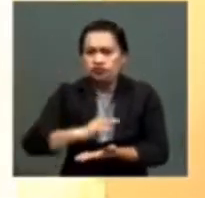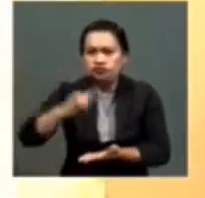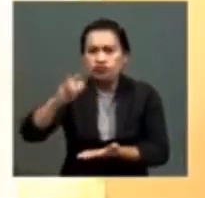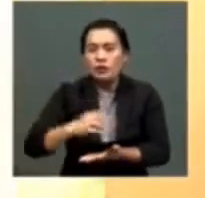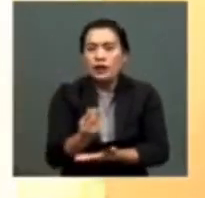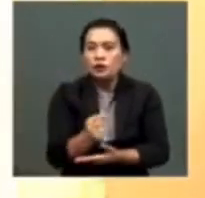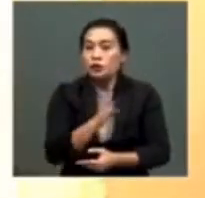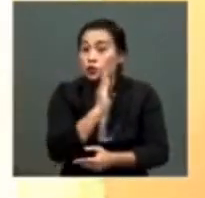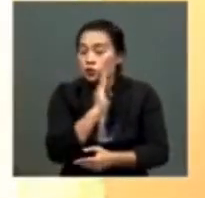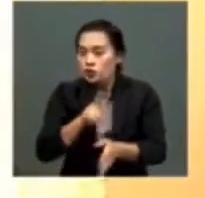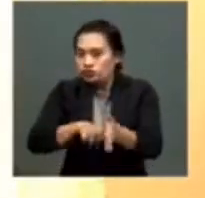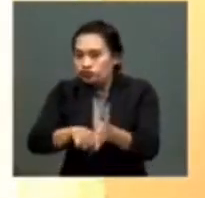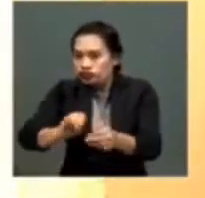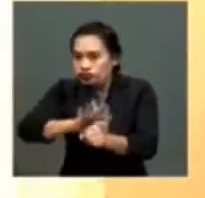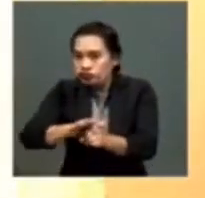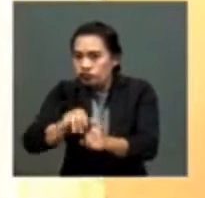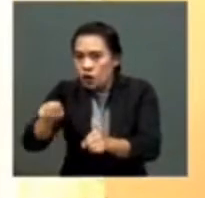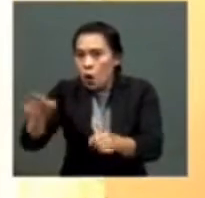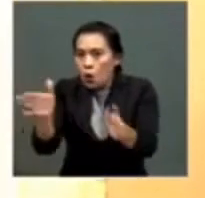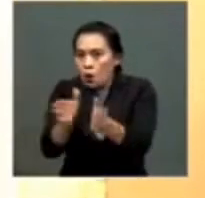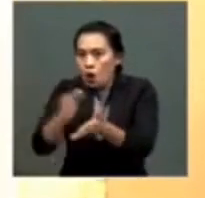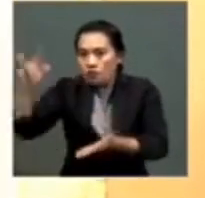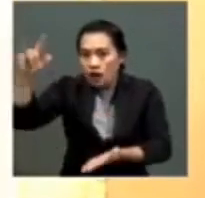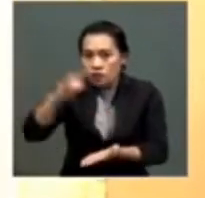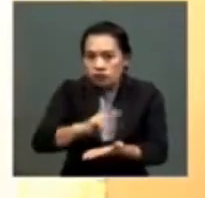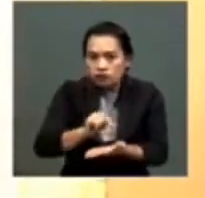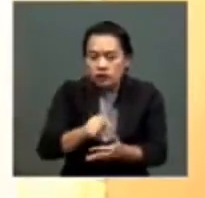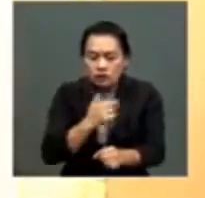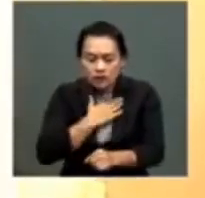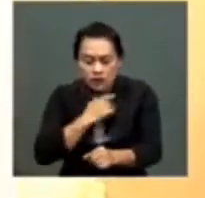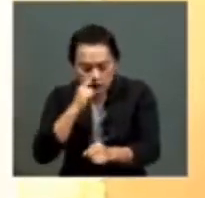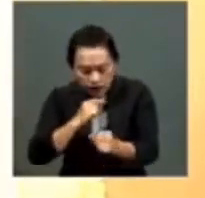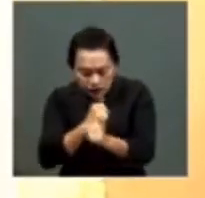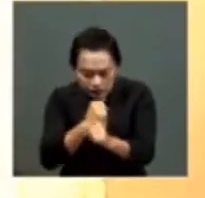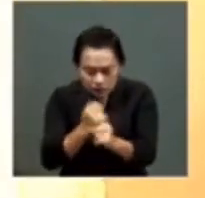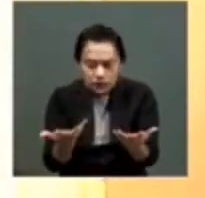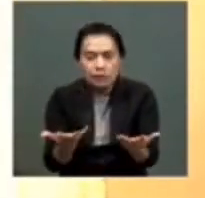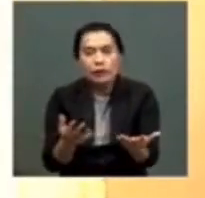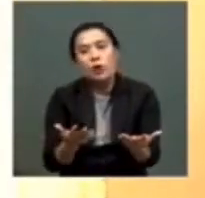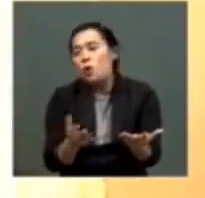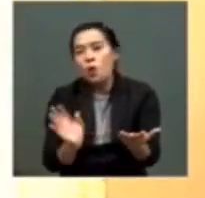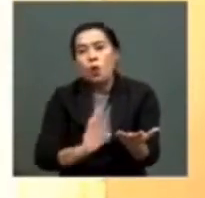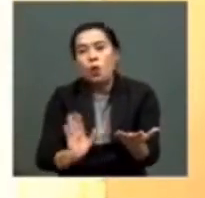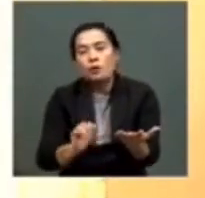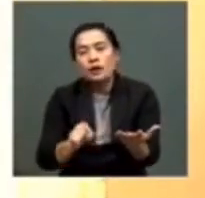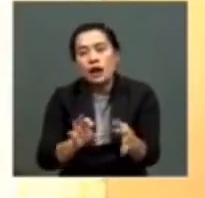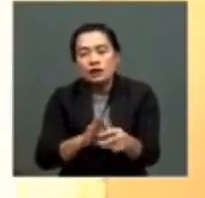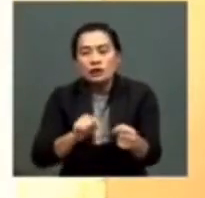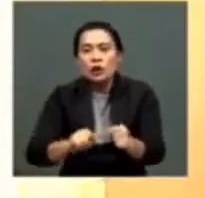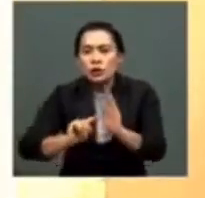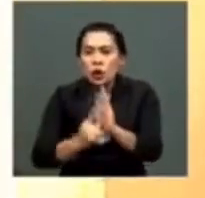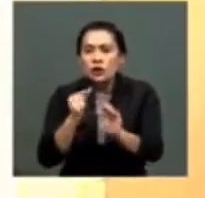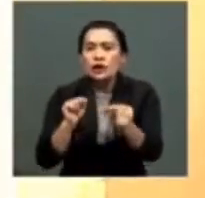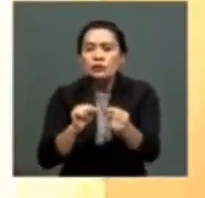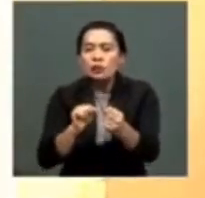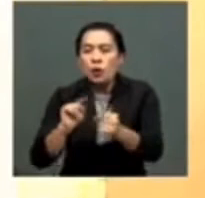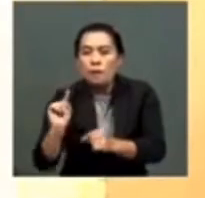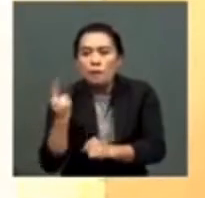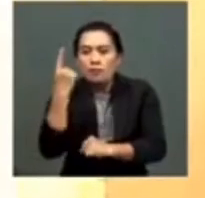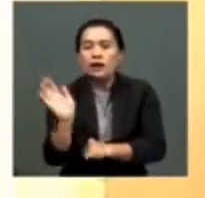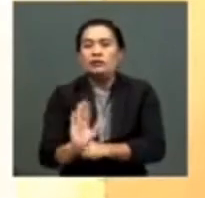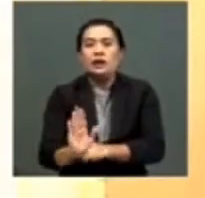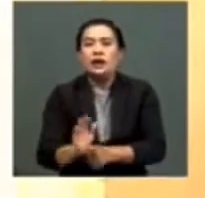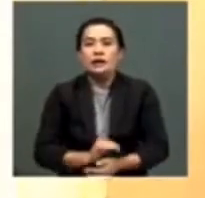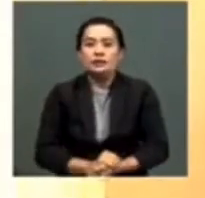ควิดเข้ามาด้วยทุกอย่างที่เราทำมาได้ดีทั้งหมดจะเสียเปล่านะครับแล้วเราจะต้องกลับไปเริ่มต้นกันใหม่ปิดทุกอย่างอีกครั้